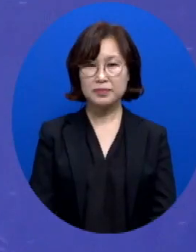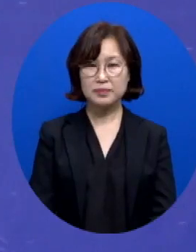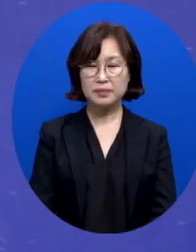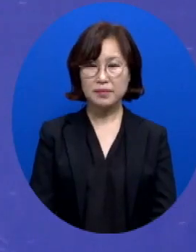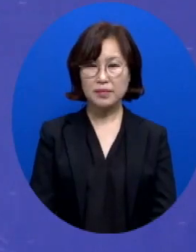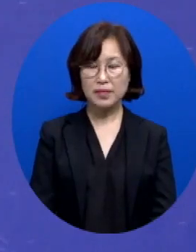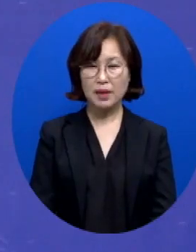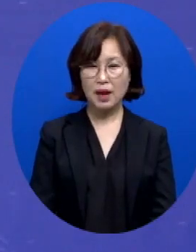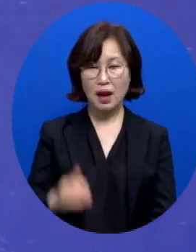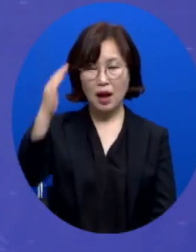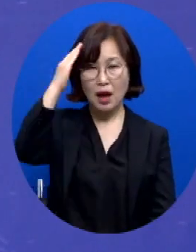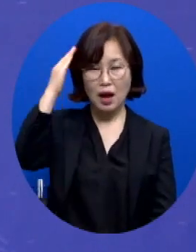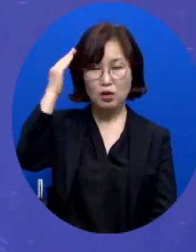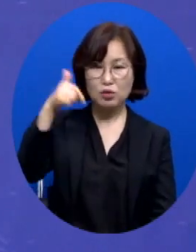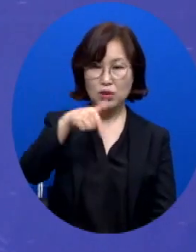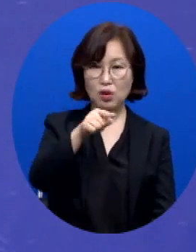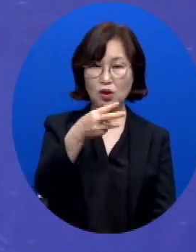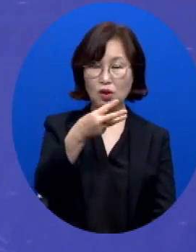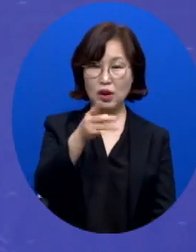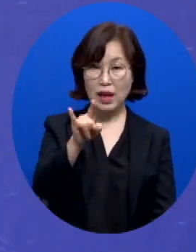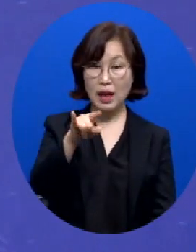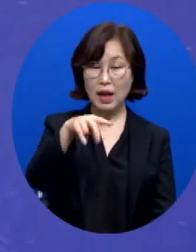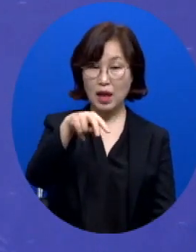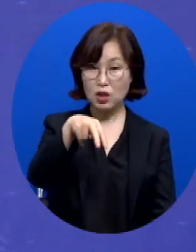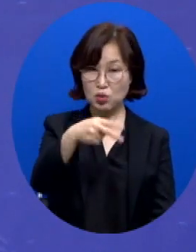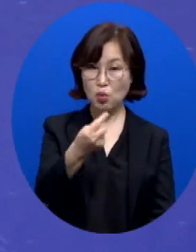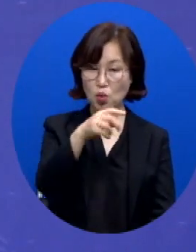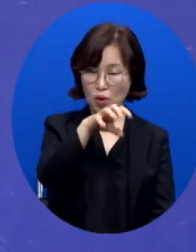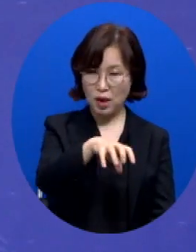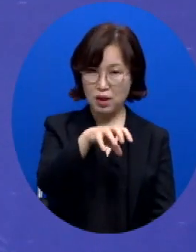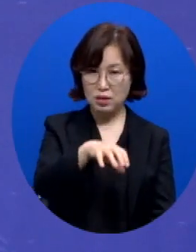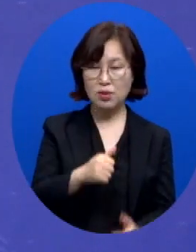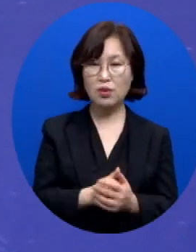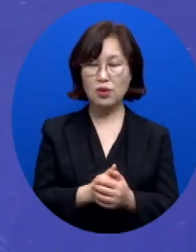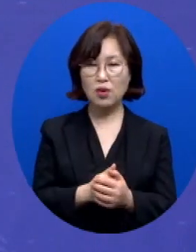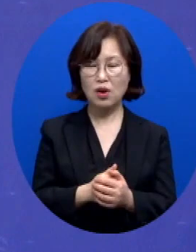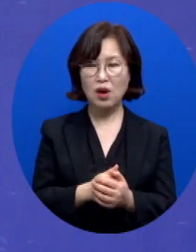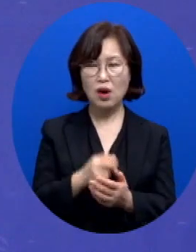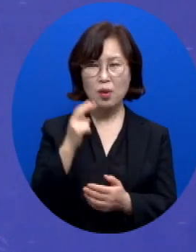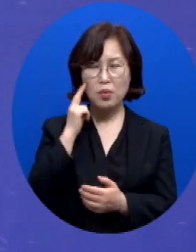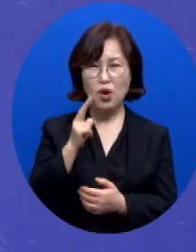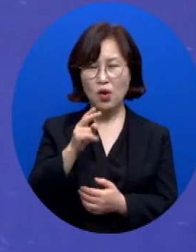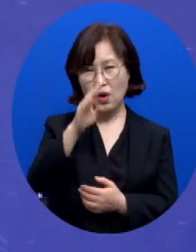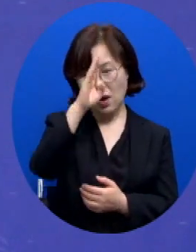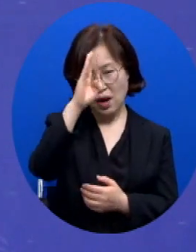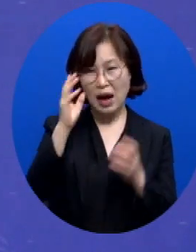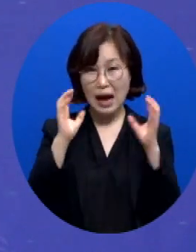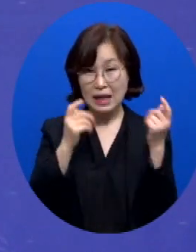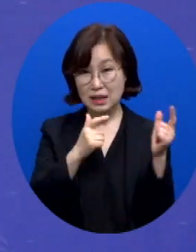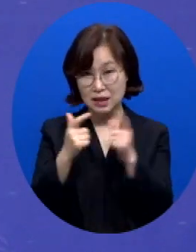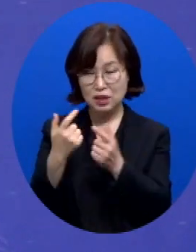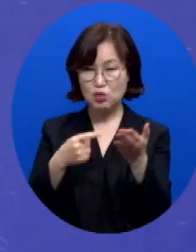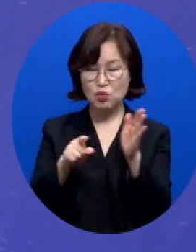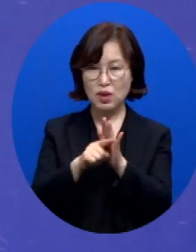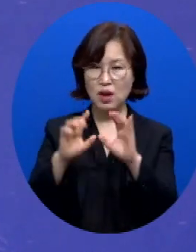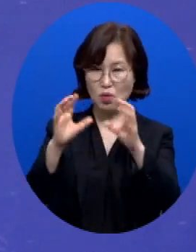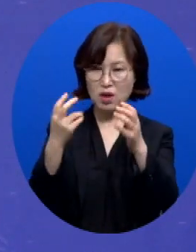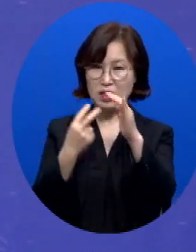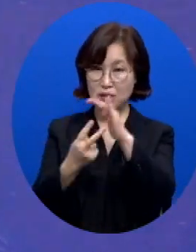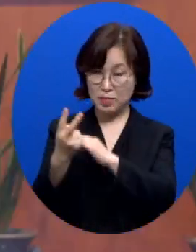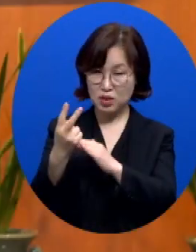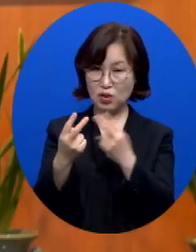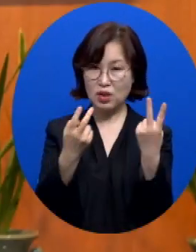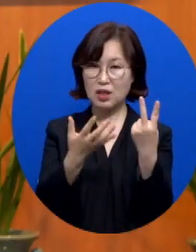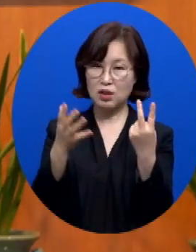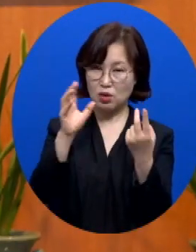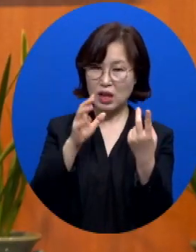한국거래소가 저소득층 희귀 난치 질환 아동들을 위해 지원금 1억원 의 월드비전의 전달했습니다